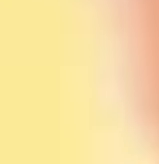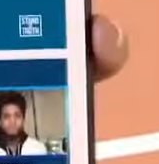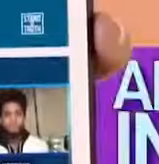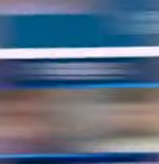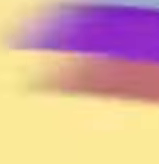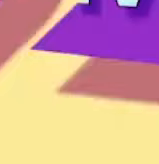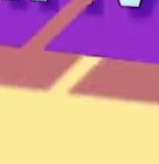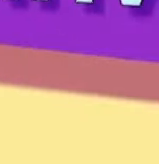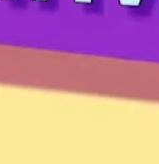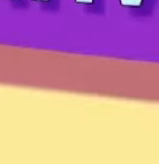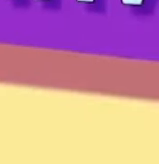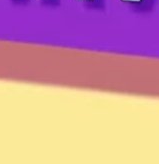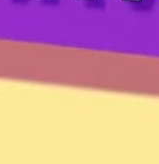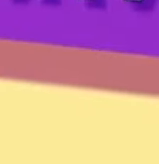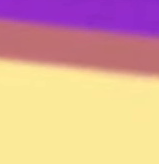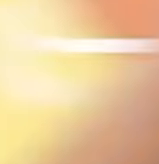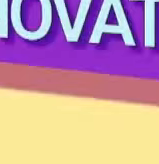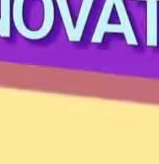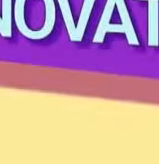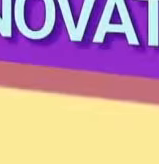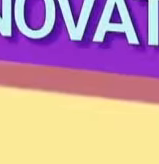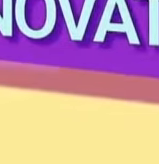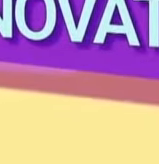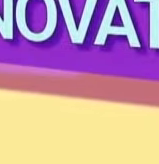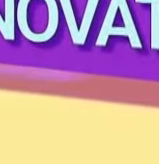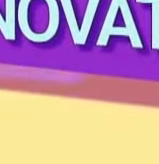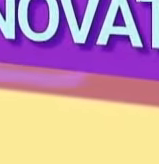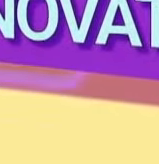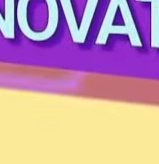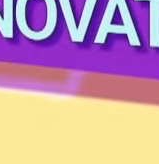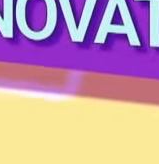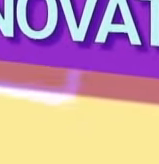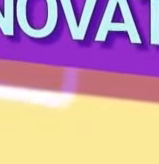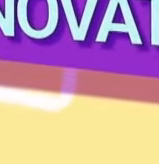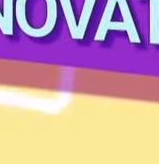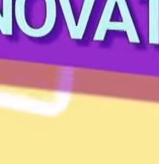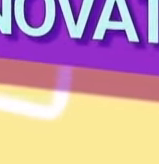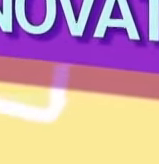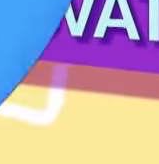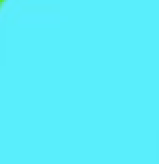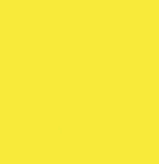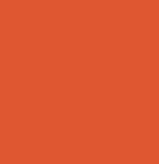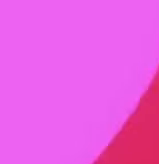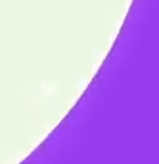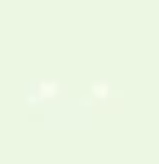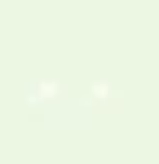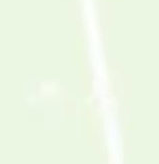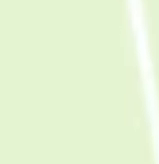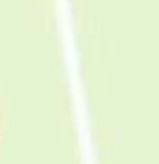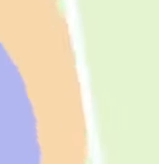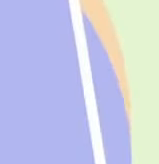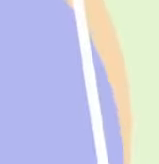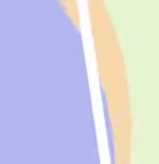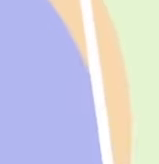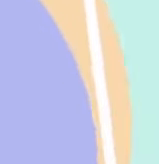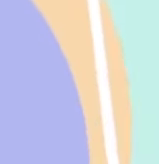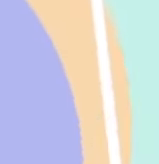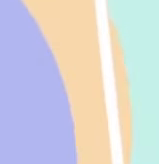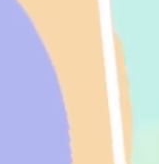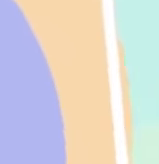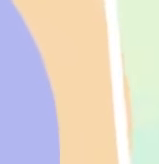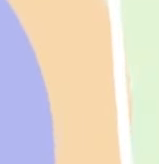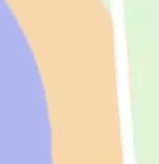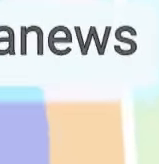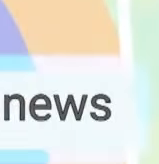huwag magpahuli sa fresh and innovative content from GMA News and Public Affairs. Visit the official GMA